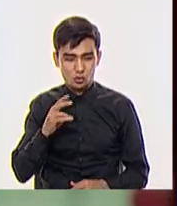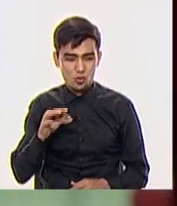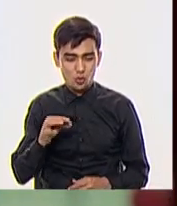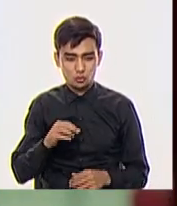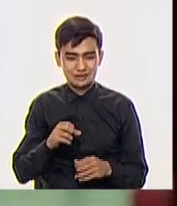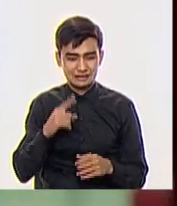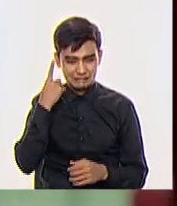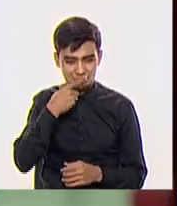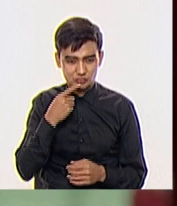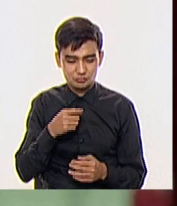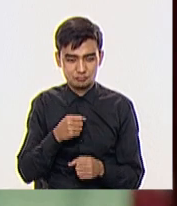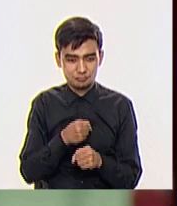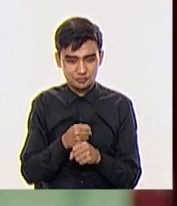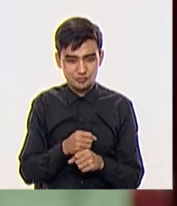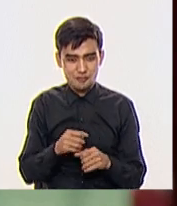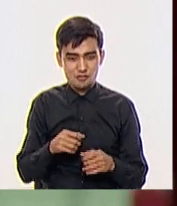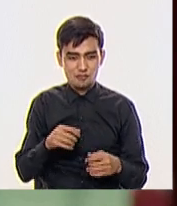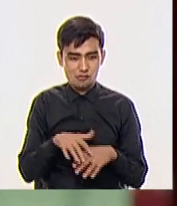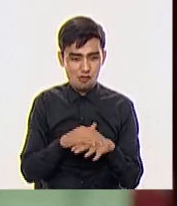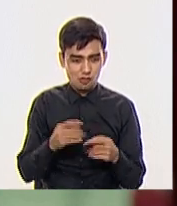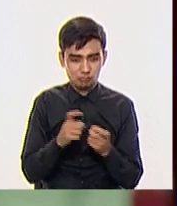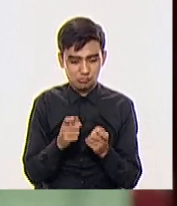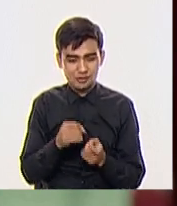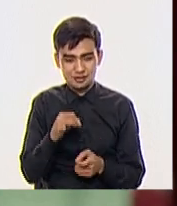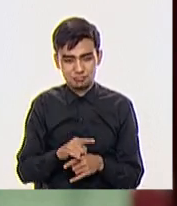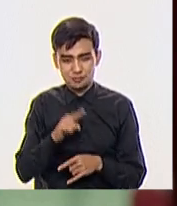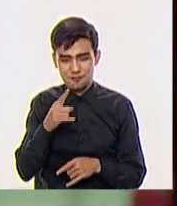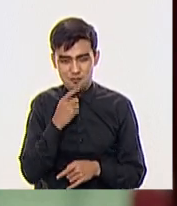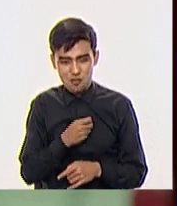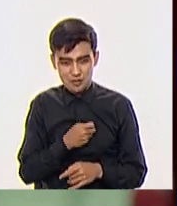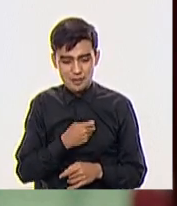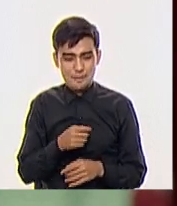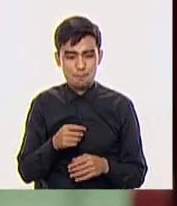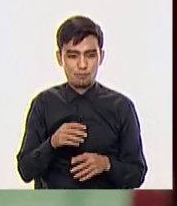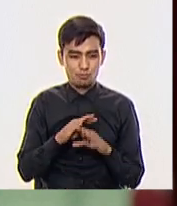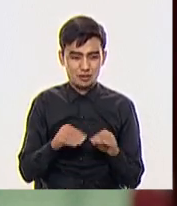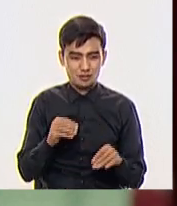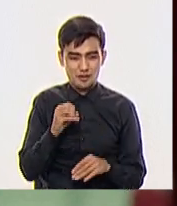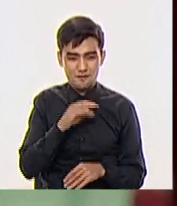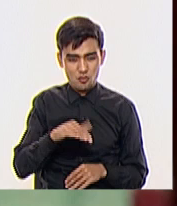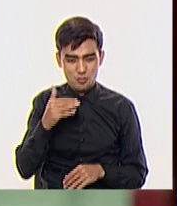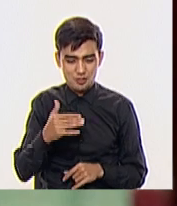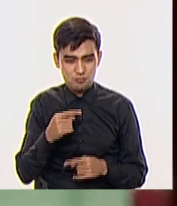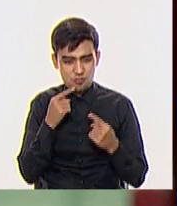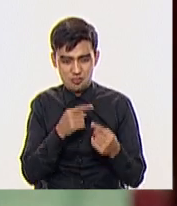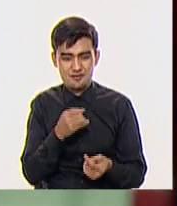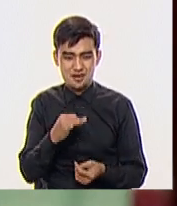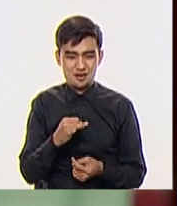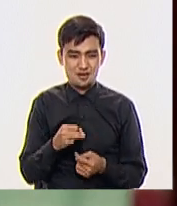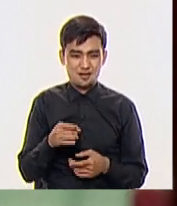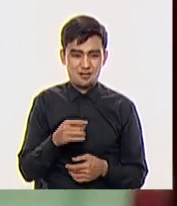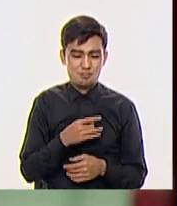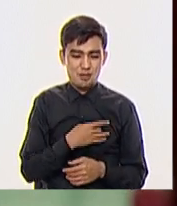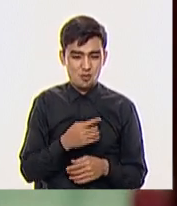международный скандал и использовал военную авиацию против мирных граждан Беларуси и стран Европы с целью расправы